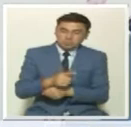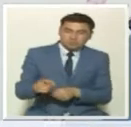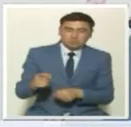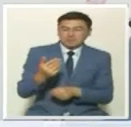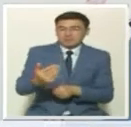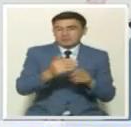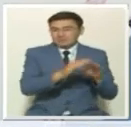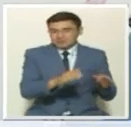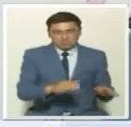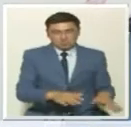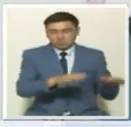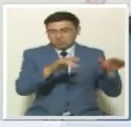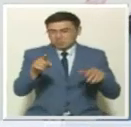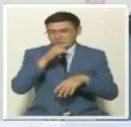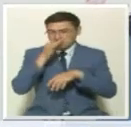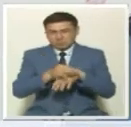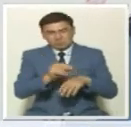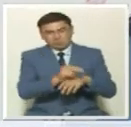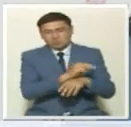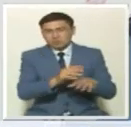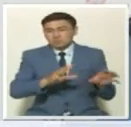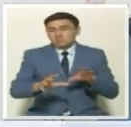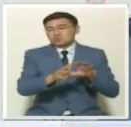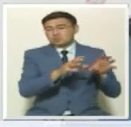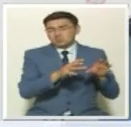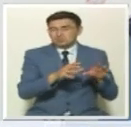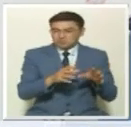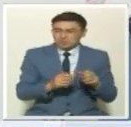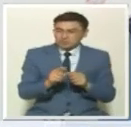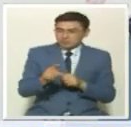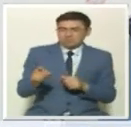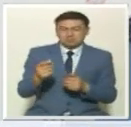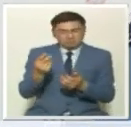балалардың өсіп жетілуіне, олардың бана жұмыстарына жеміз және жеңістіміз.